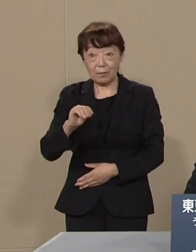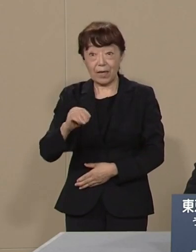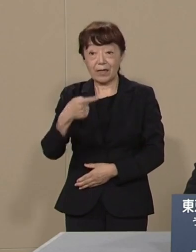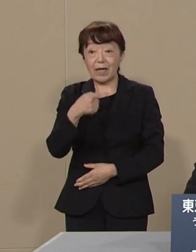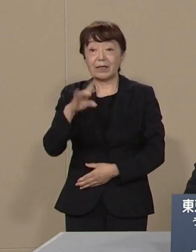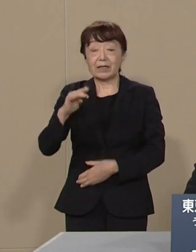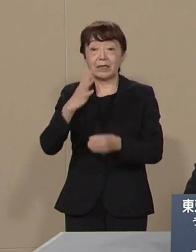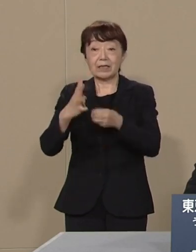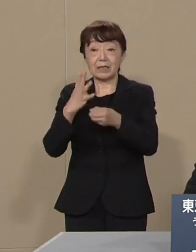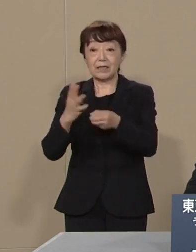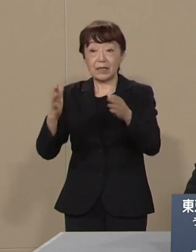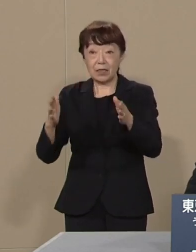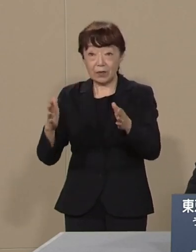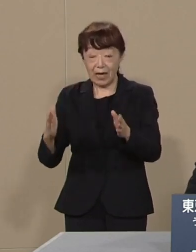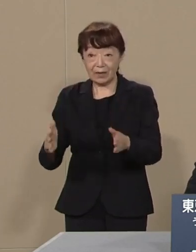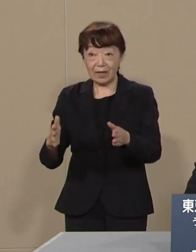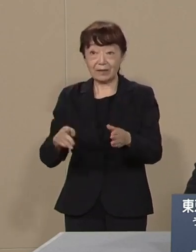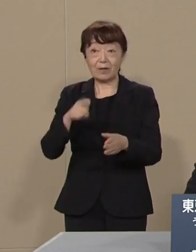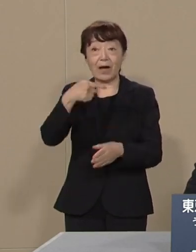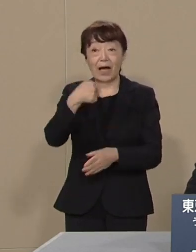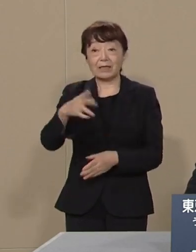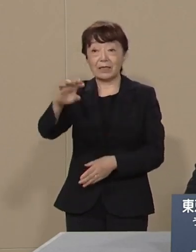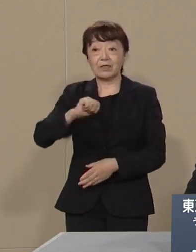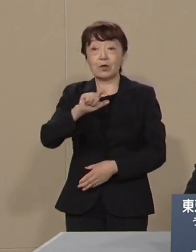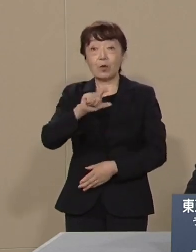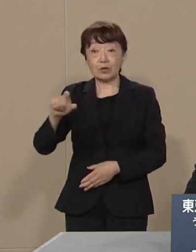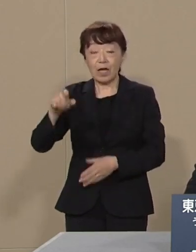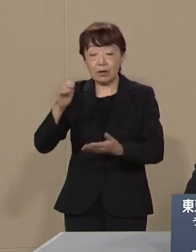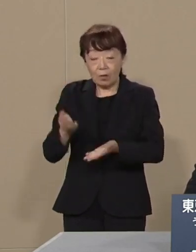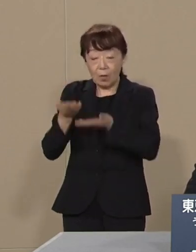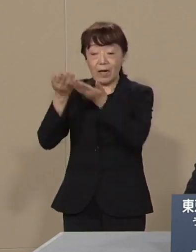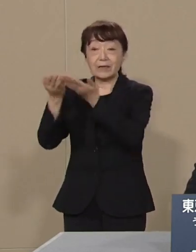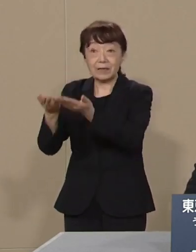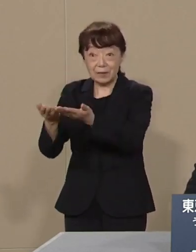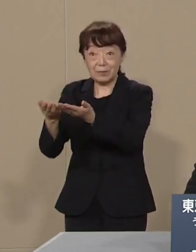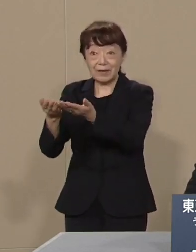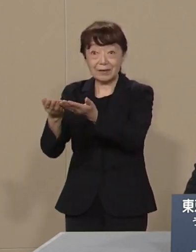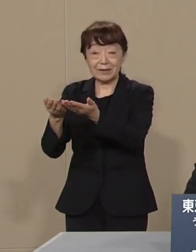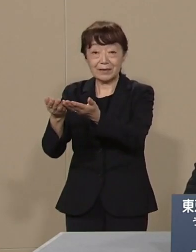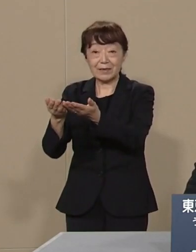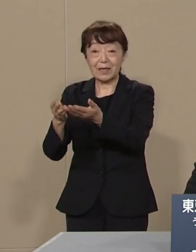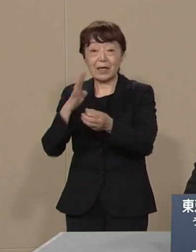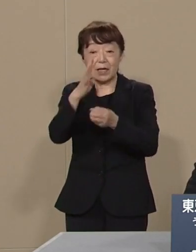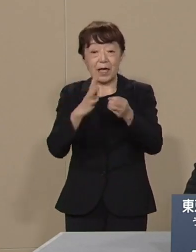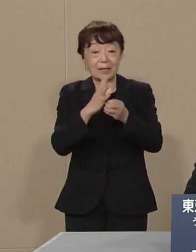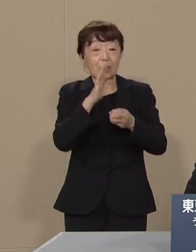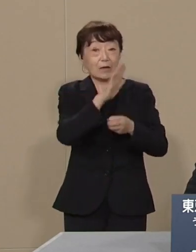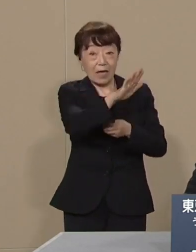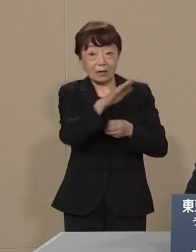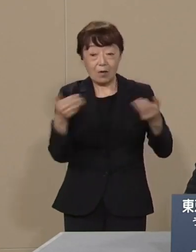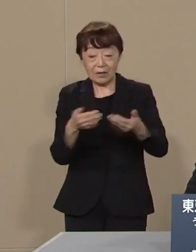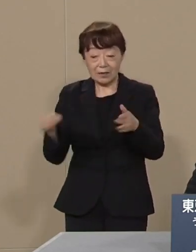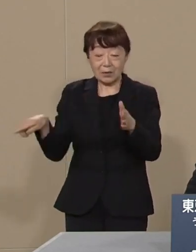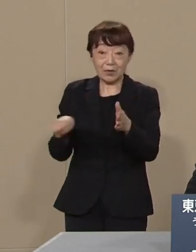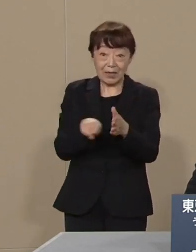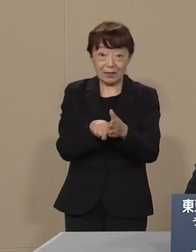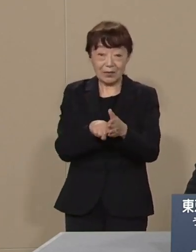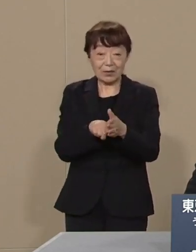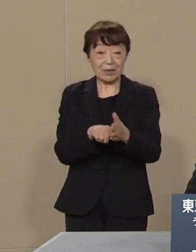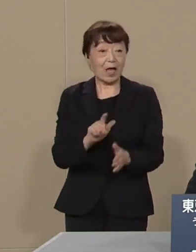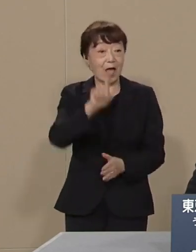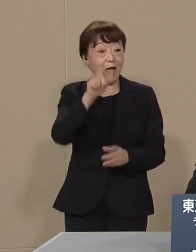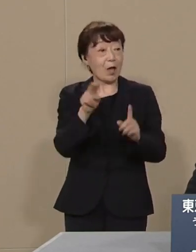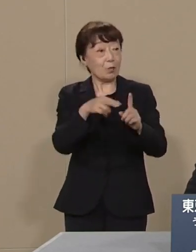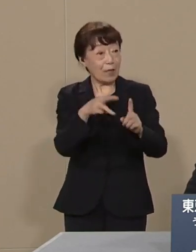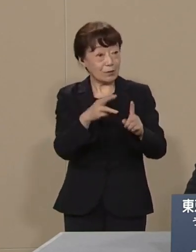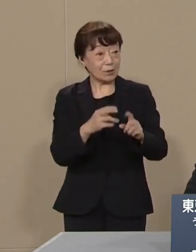をを返しますその代わり4年間の知事職でウエスよくやったな薄着やる